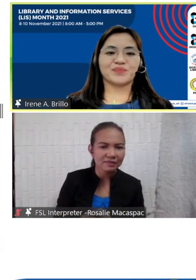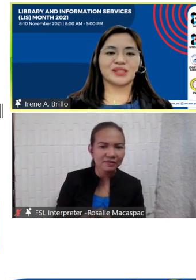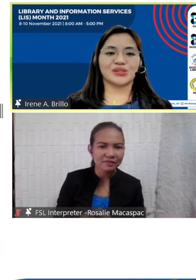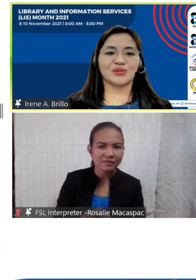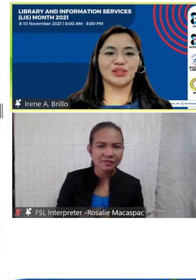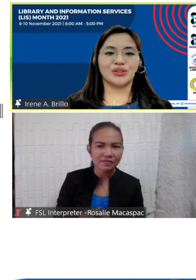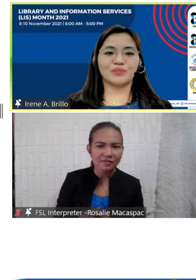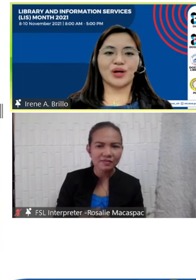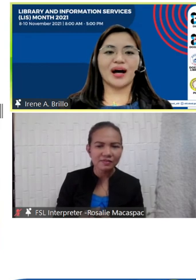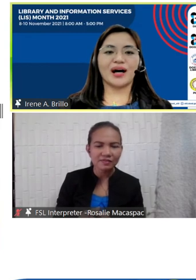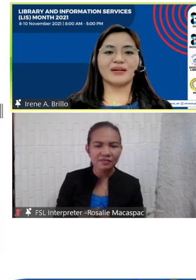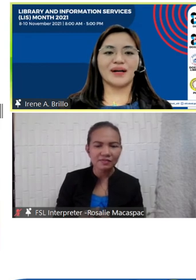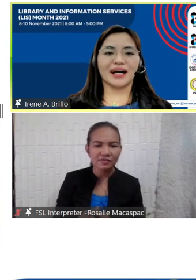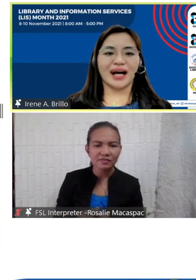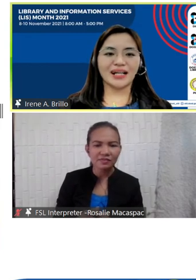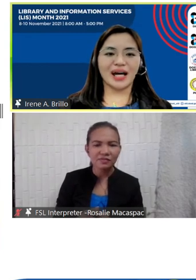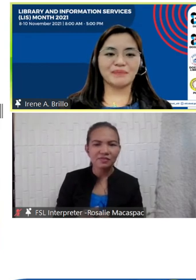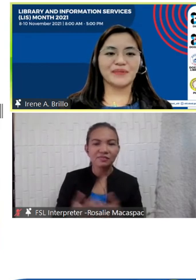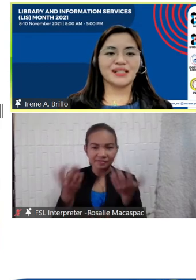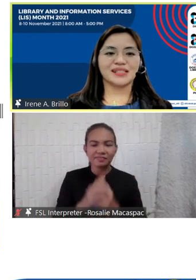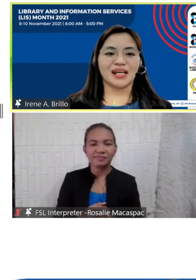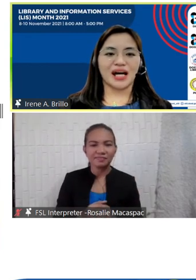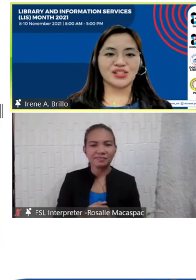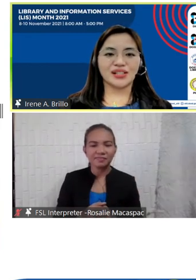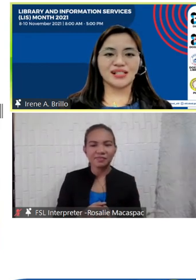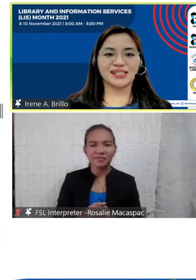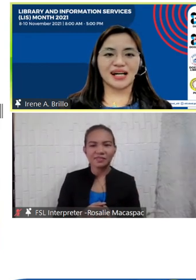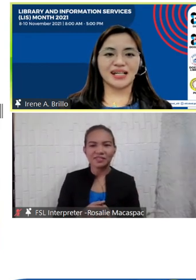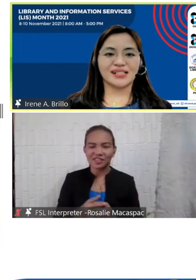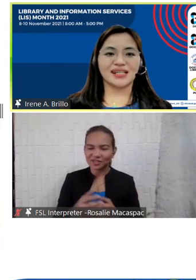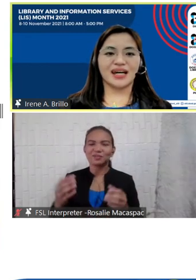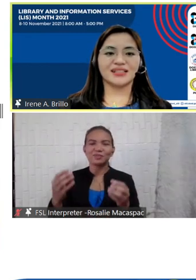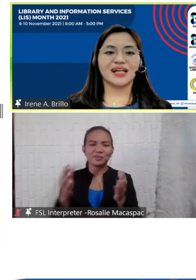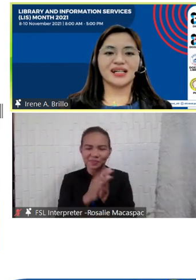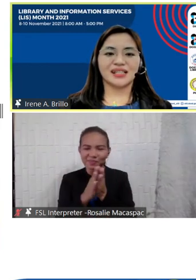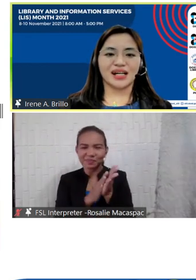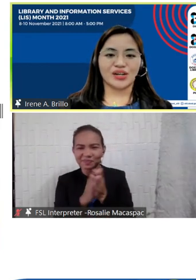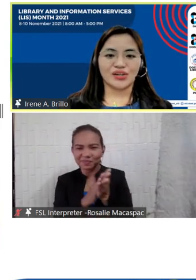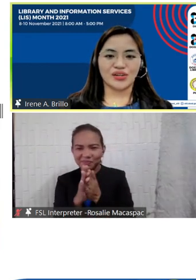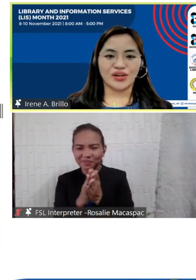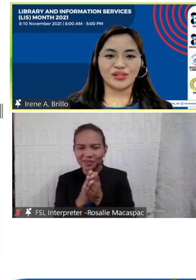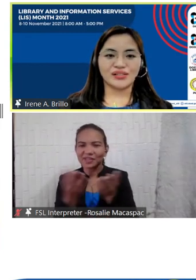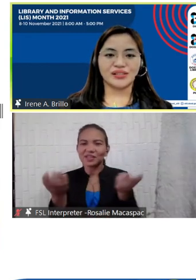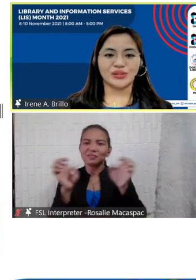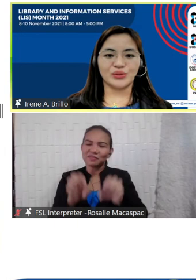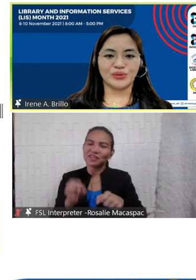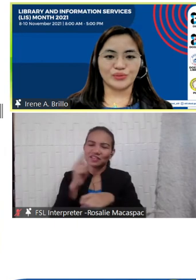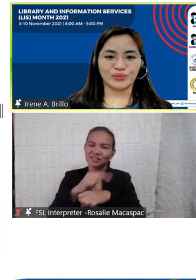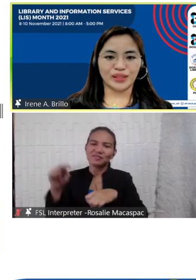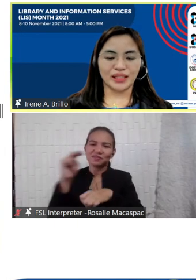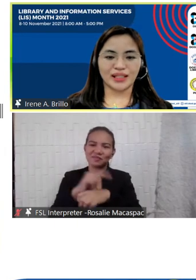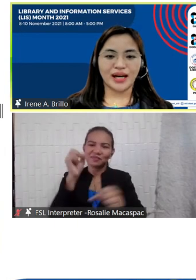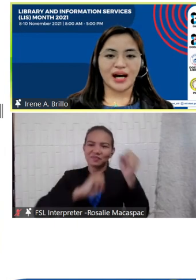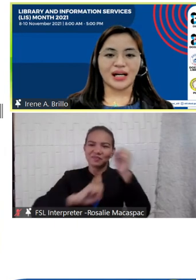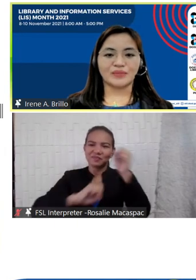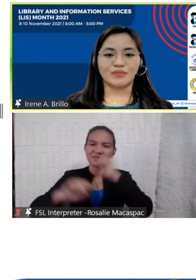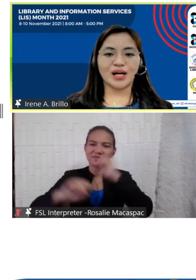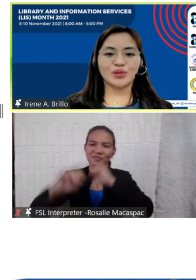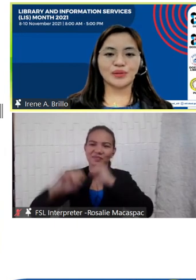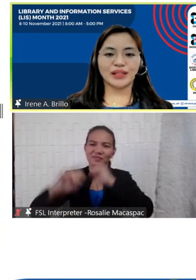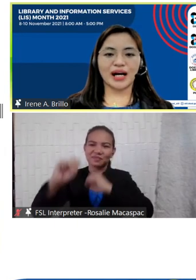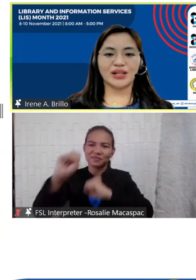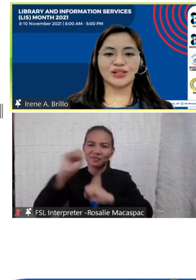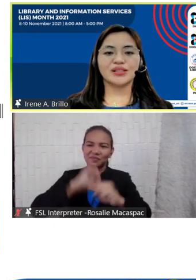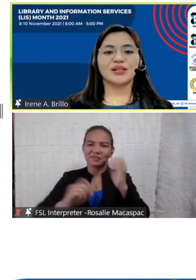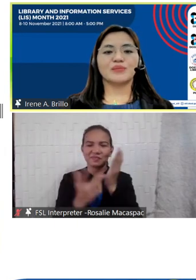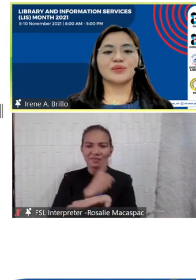Okay, so yun po ang magaganap sa National Science and Technology Week. At